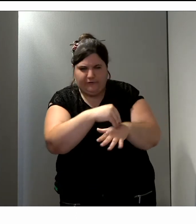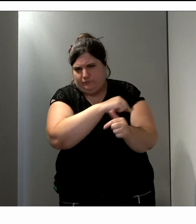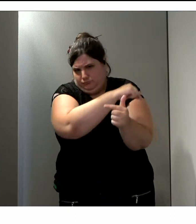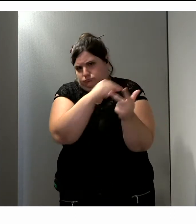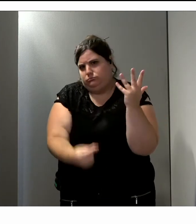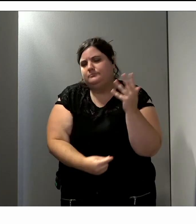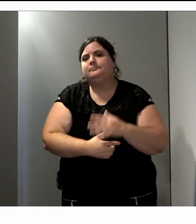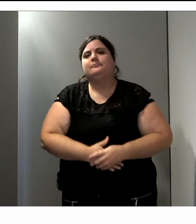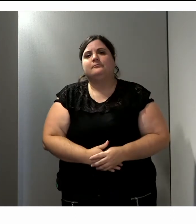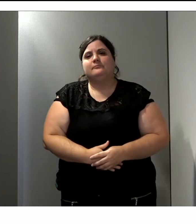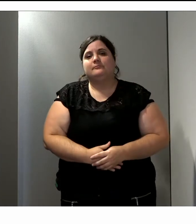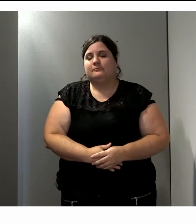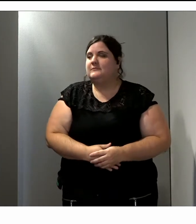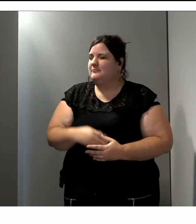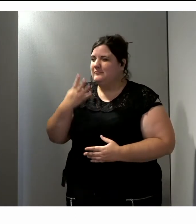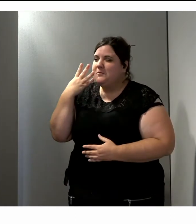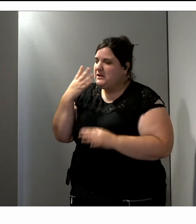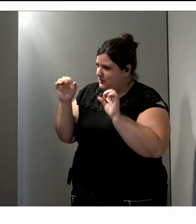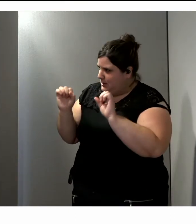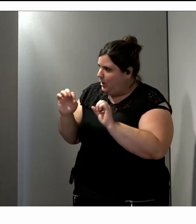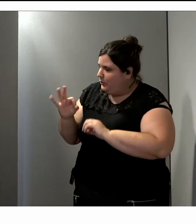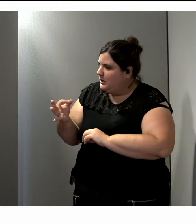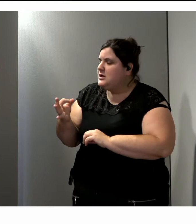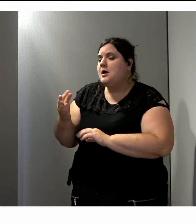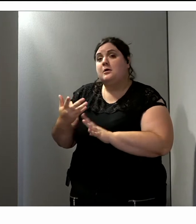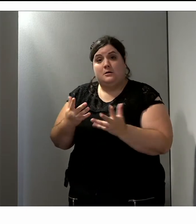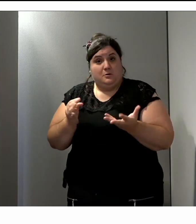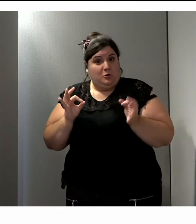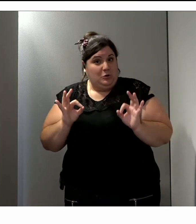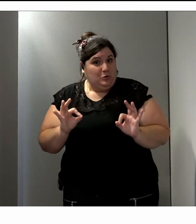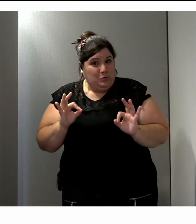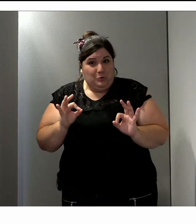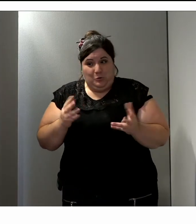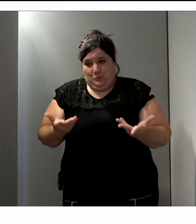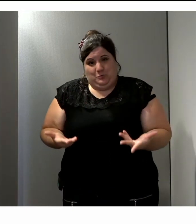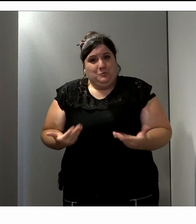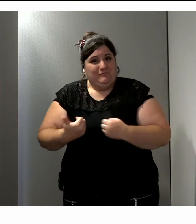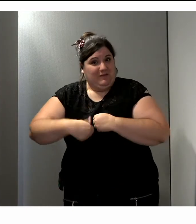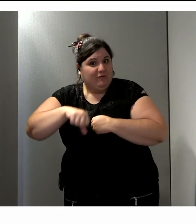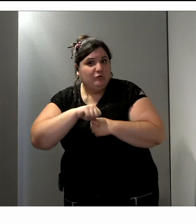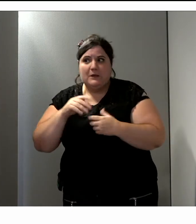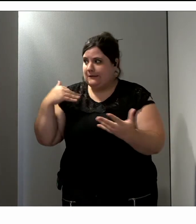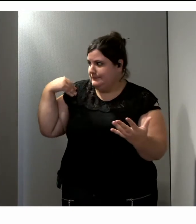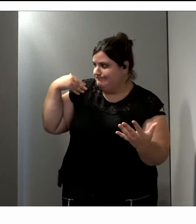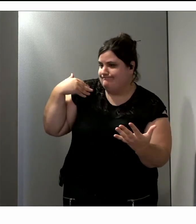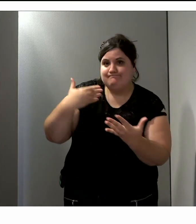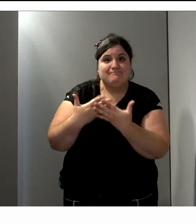D'accord. Alors, justement, comme je vous disais, ça fait une semaine que nous travaillons